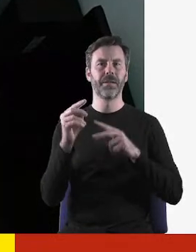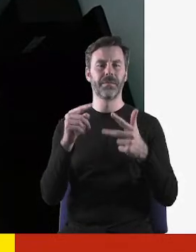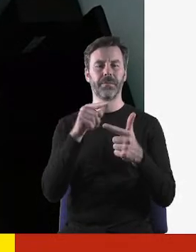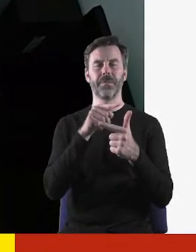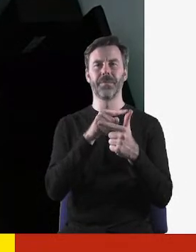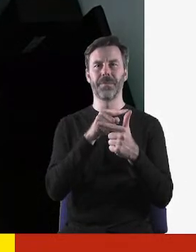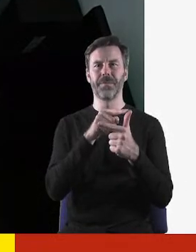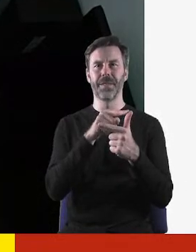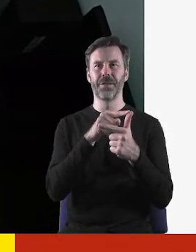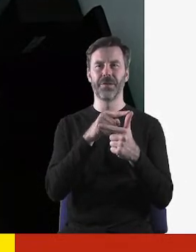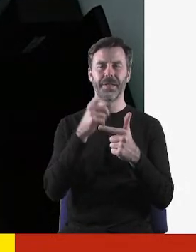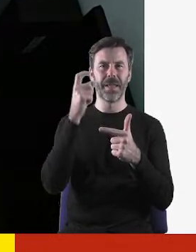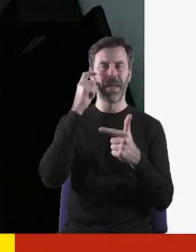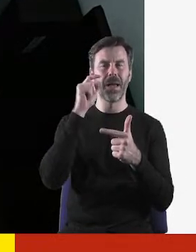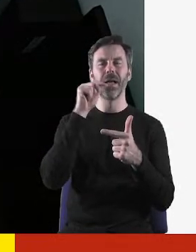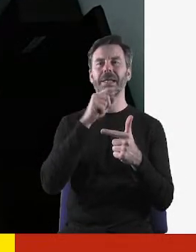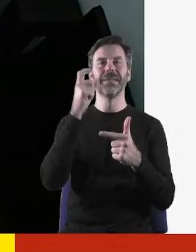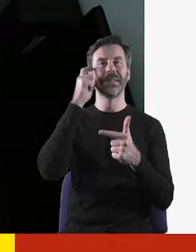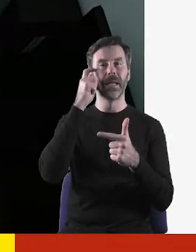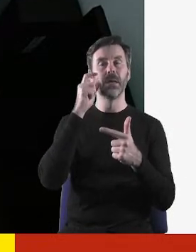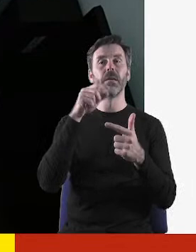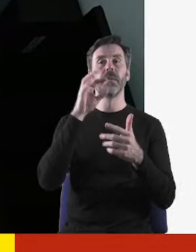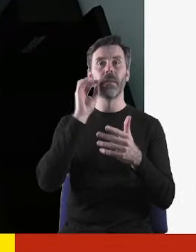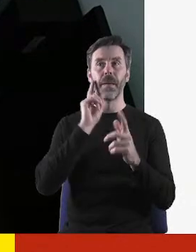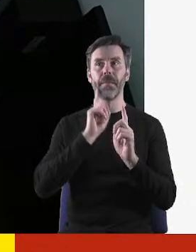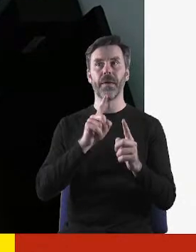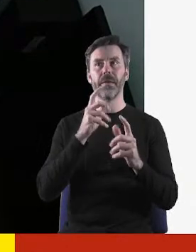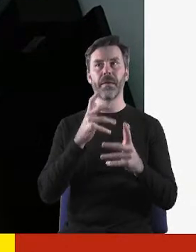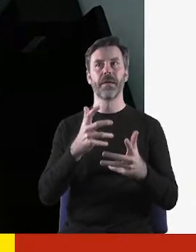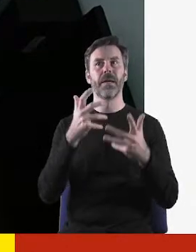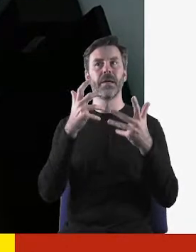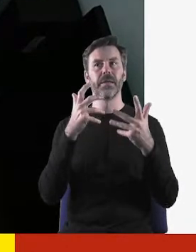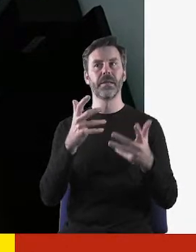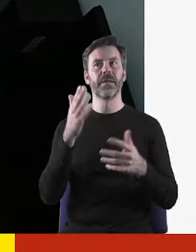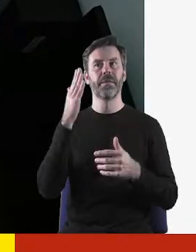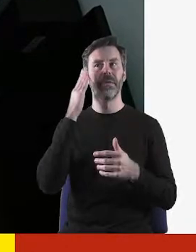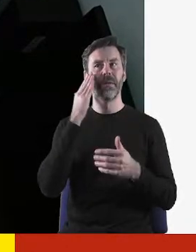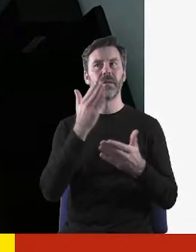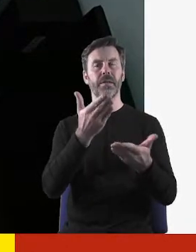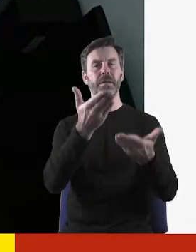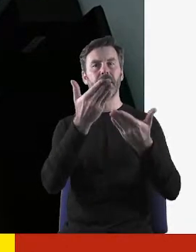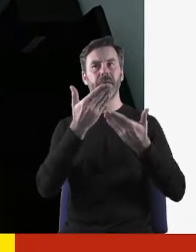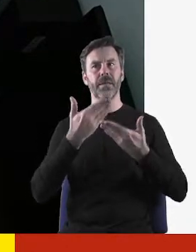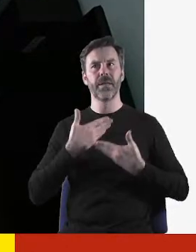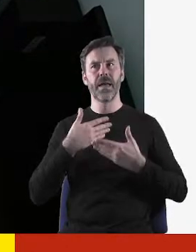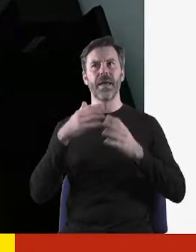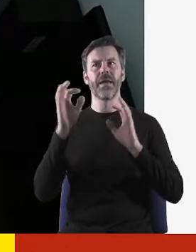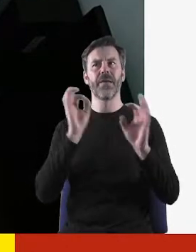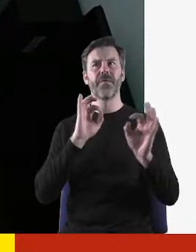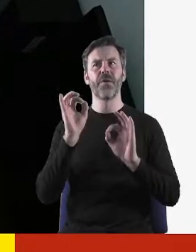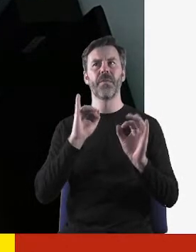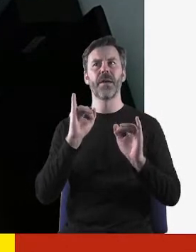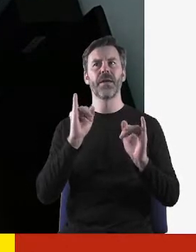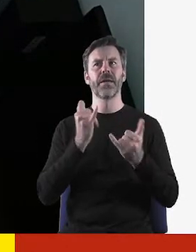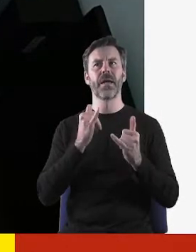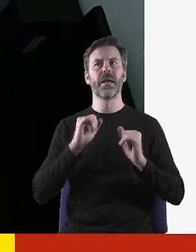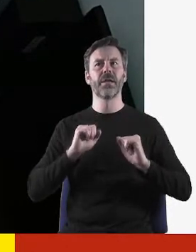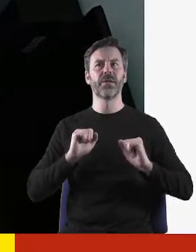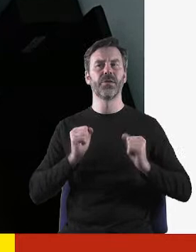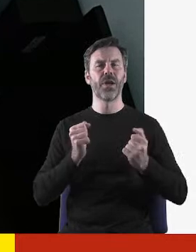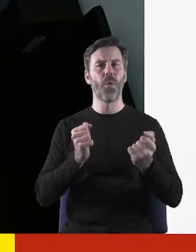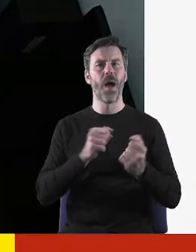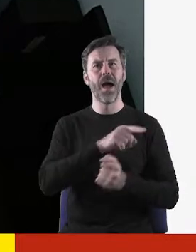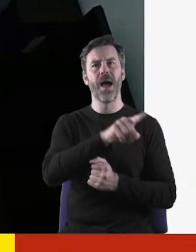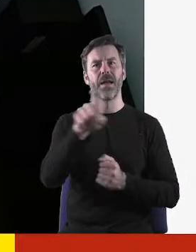naprawdę oczekuję w tej chwili deklaracji i informacji, jakiego rodzaju działania podjęliście